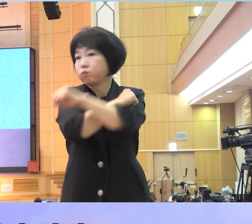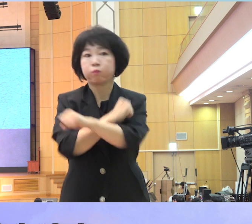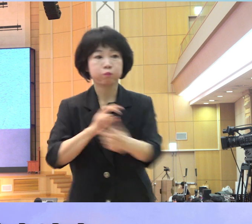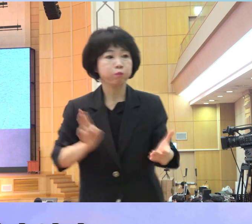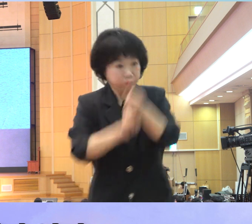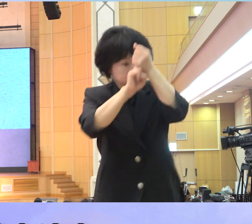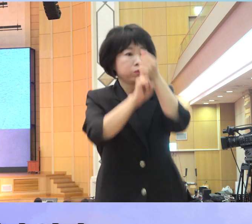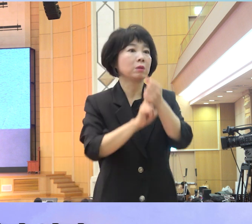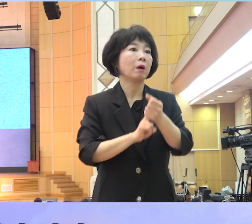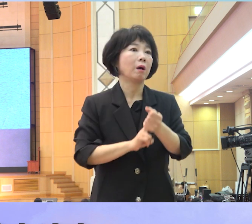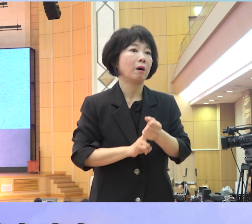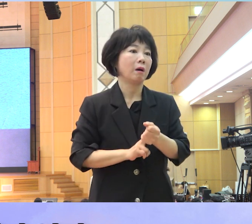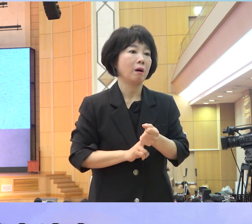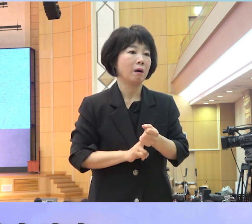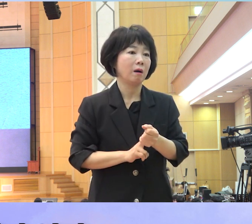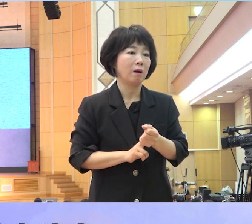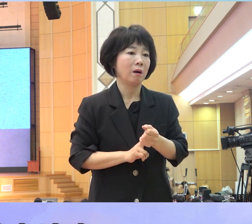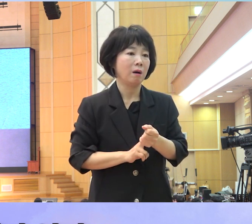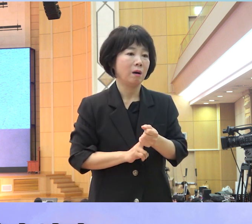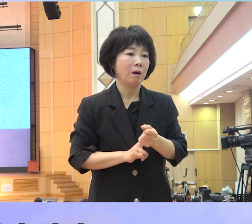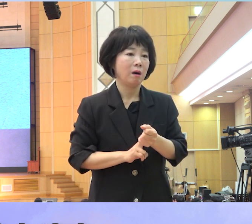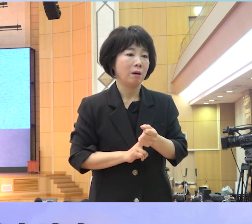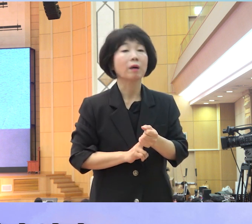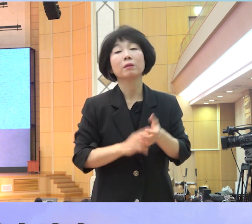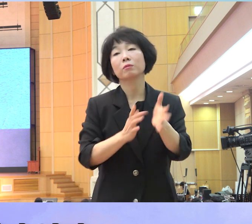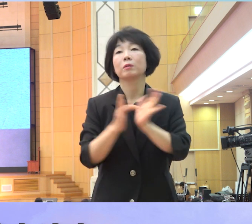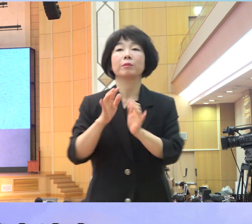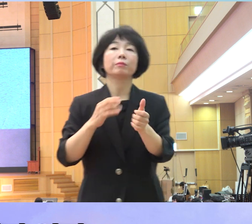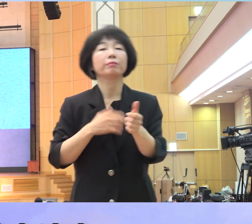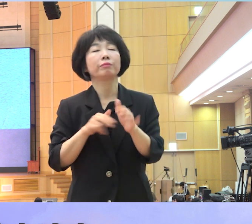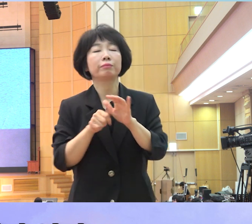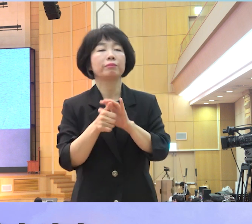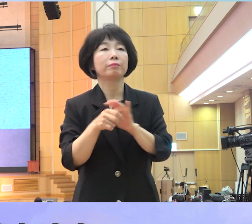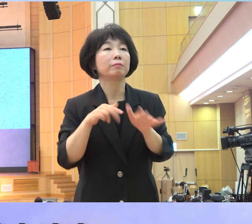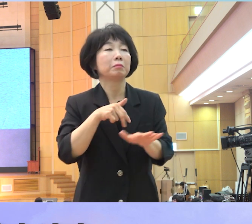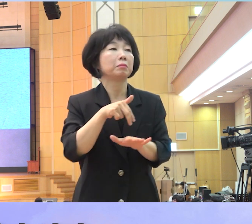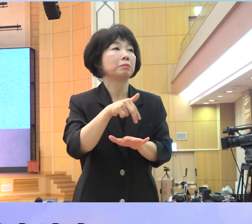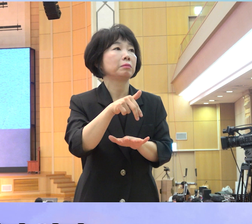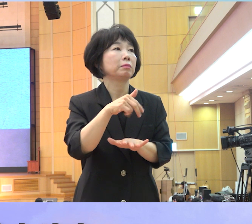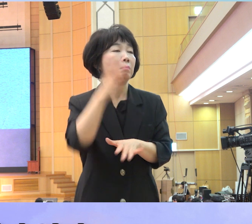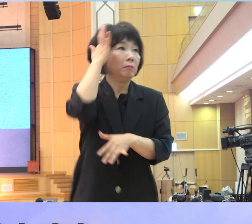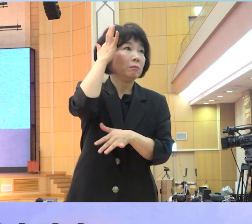다시 돌아서 그것도 물어보고 계시는 거예요. 누가 내 옷에 손댔느냐?